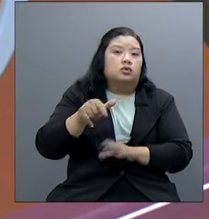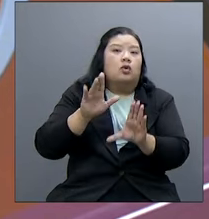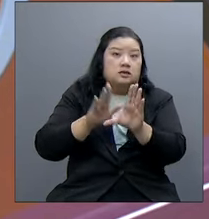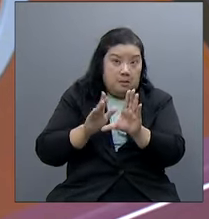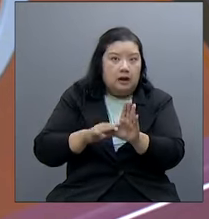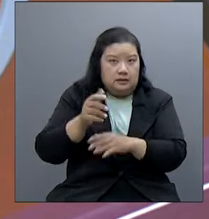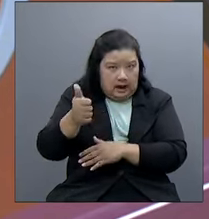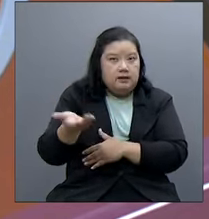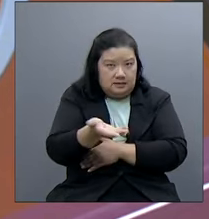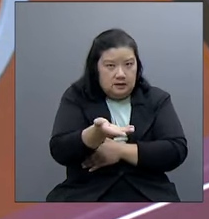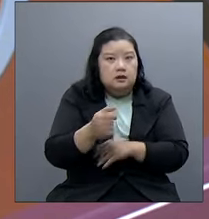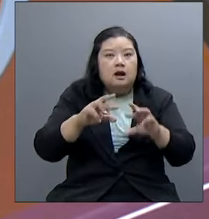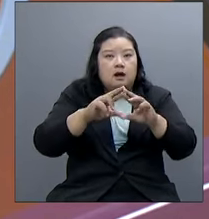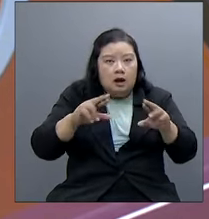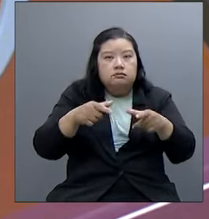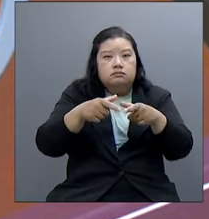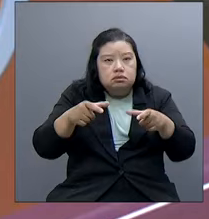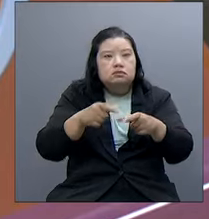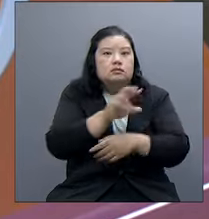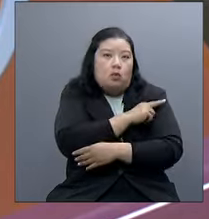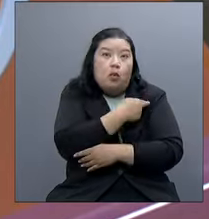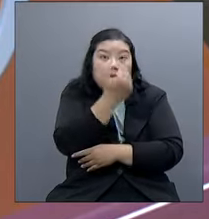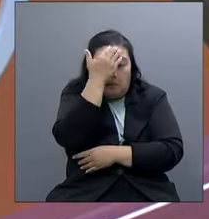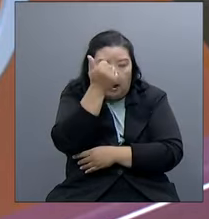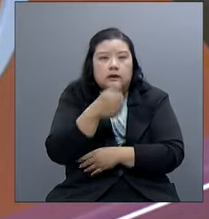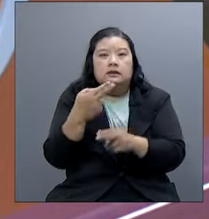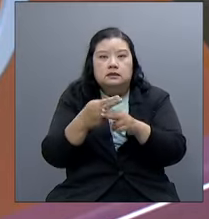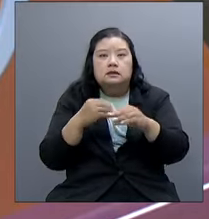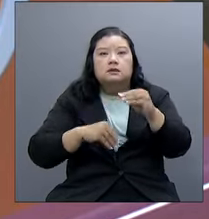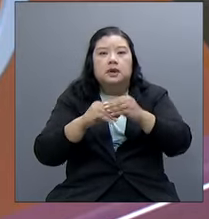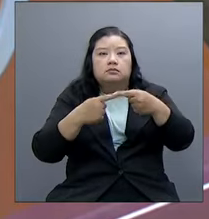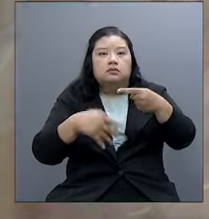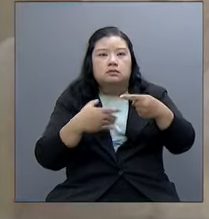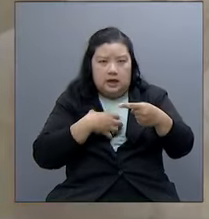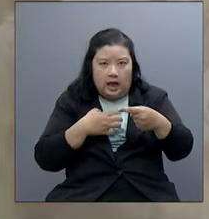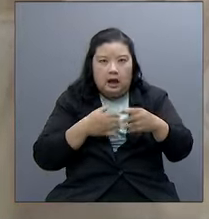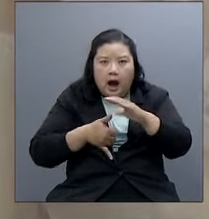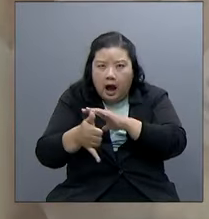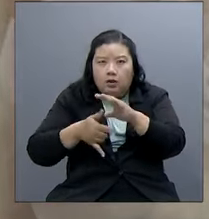เพิ่มเพื่อขยายทางเลือกให้กัประชาชนได้เข้าไปใช้บิการได้อย่สะดูกก่งข้นครับ